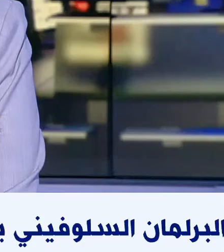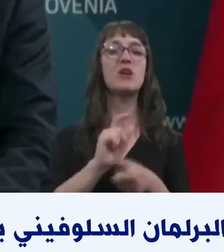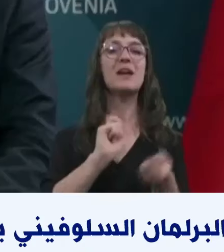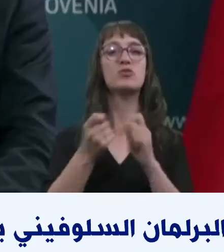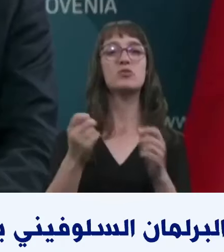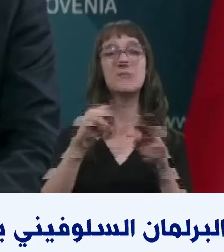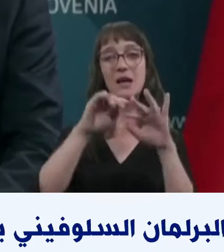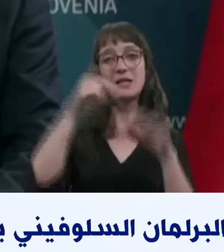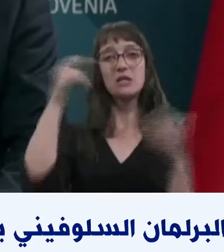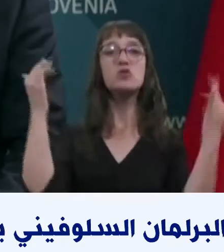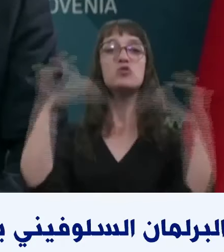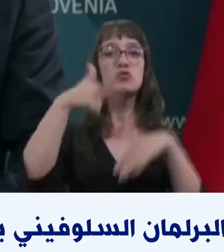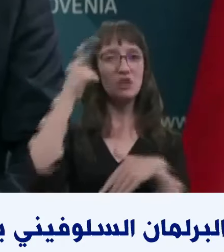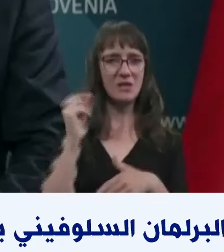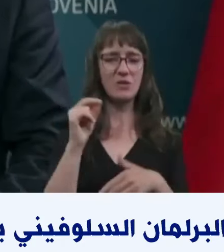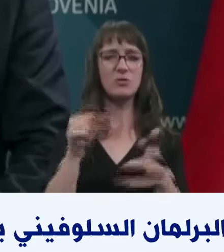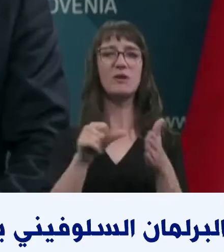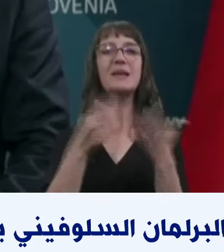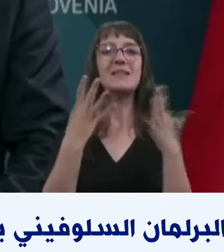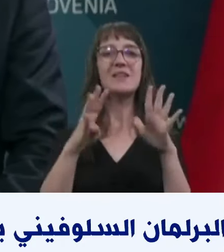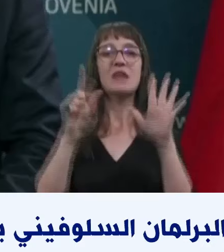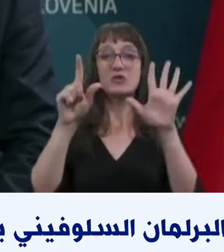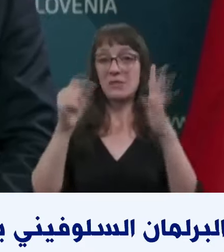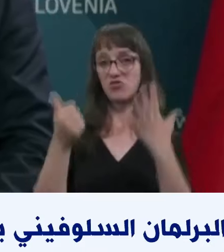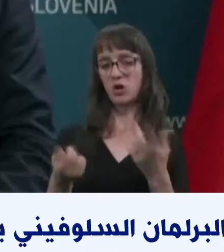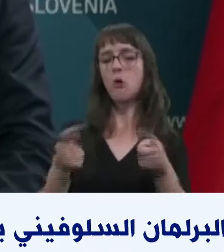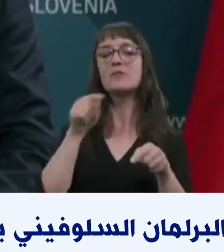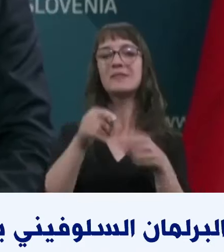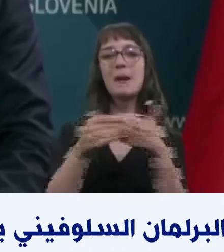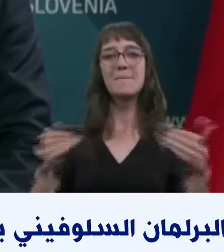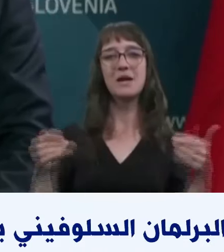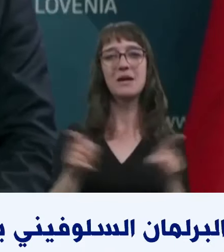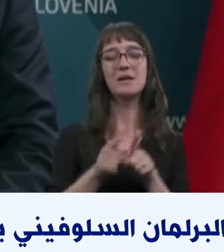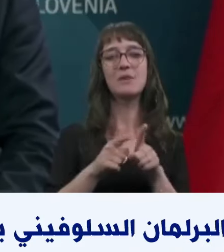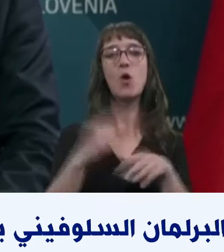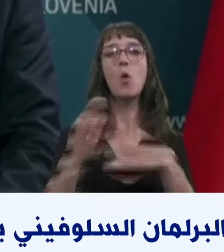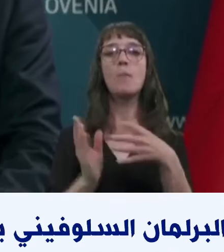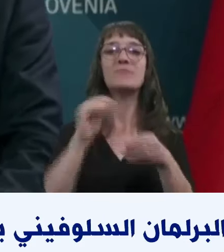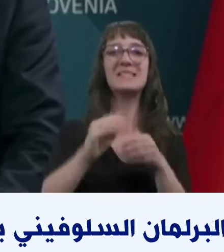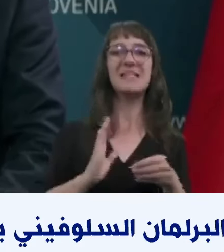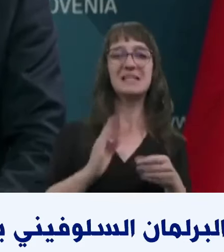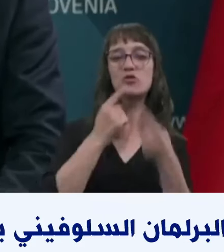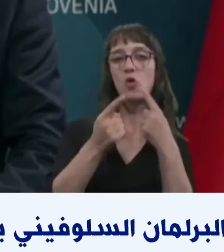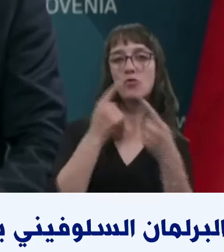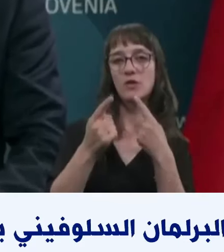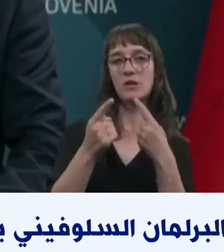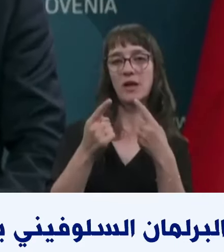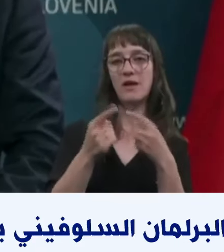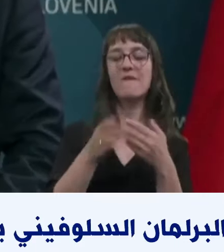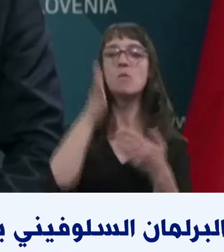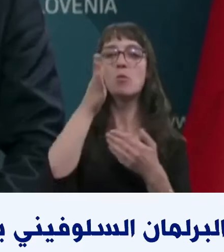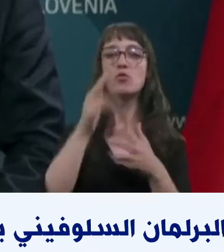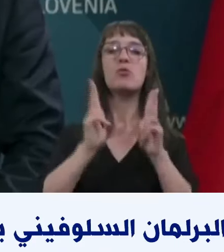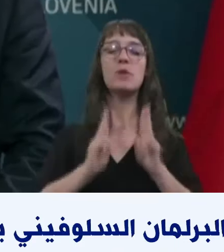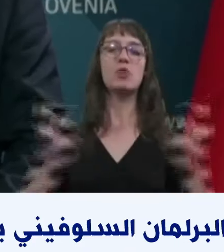وكان رئيس الوزراء السلوفيني روبرت غولب قد أعلن الخميس الماضي اعتراف بلاده بدولة فلسطين،